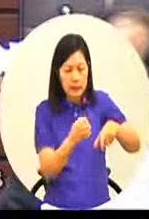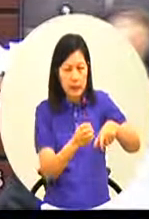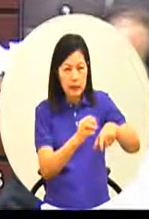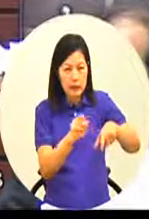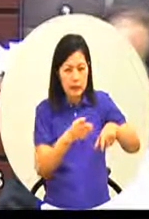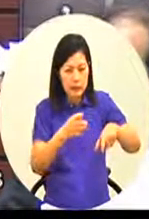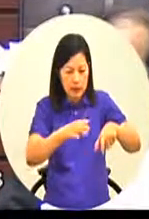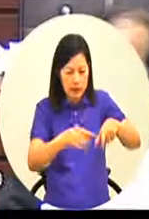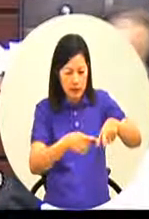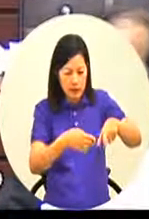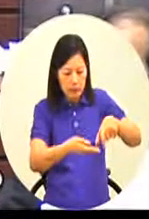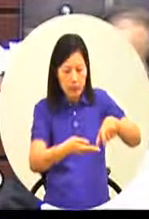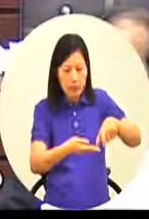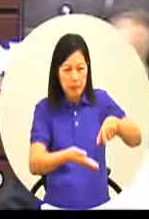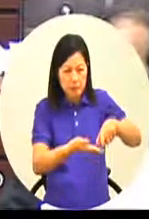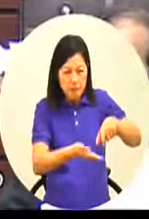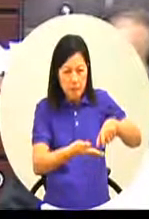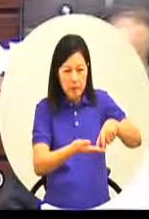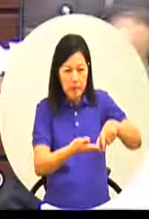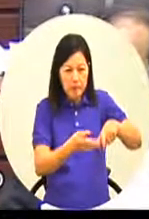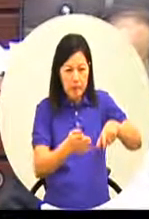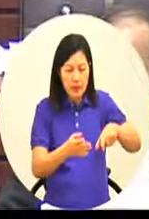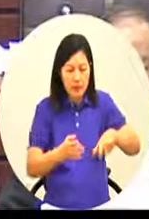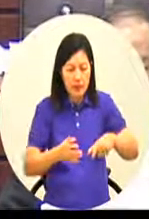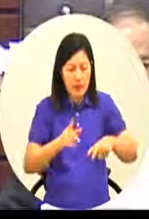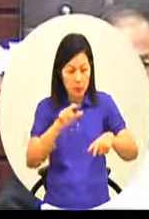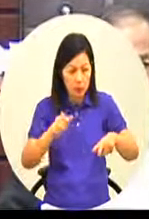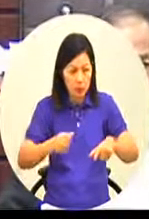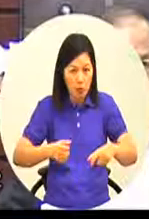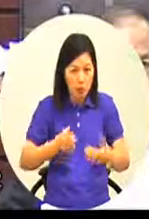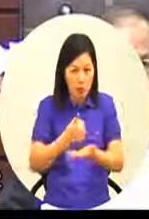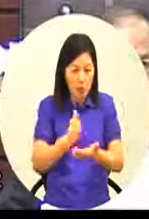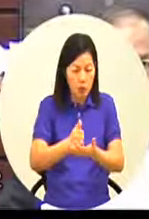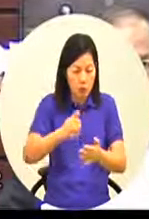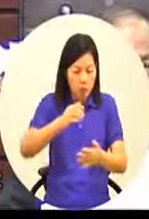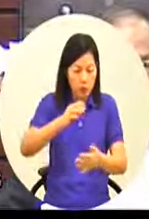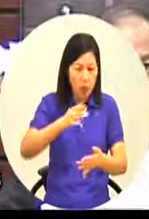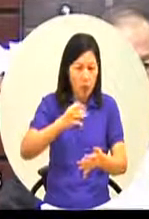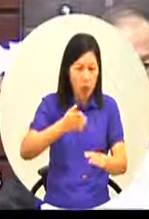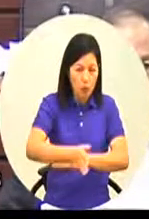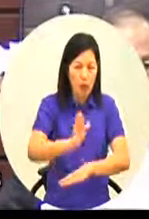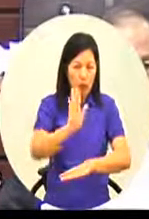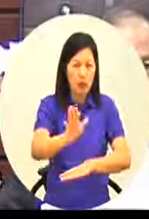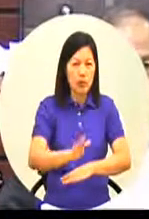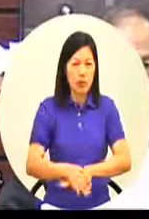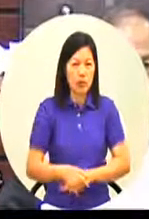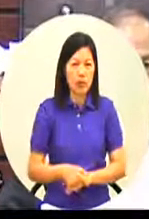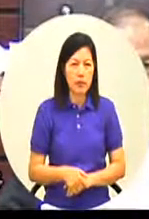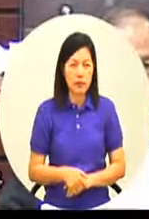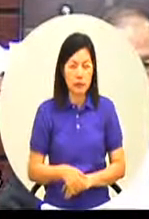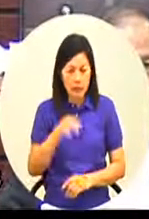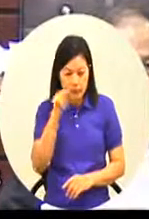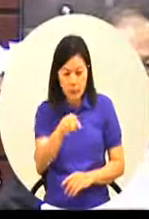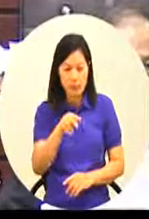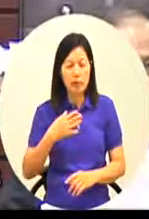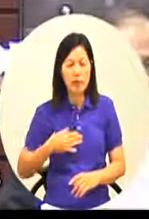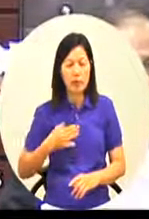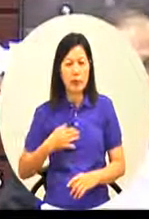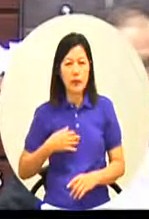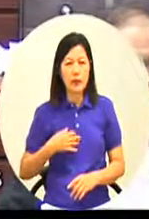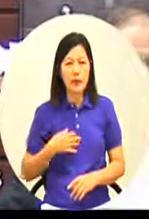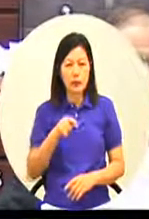超载，这也加搞那个启明兵务吼，共有这个知识啦吼，你先我看下，知道就知道有没有超